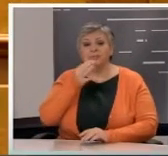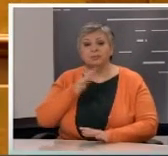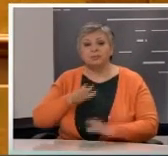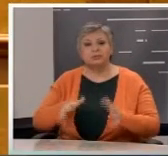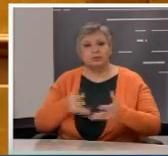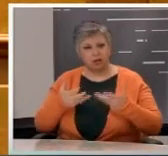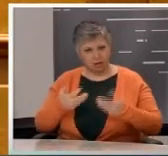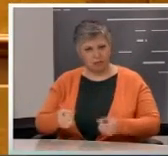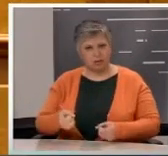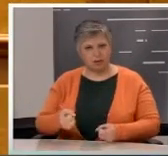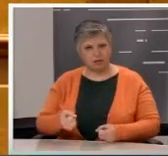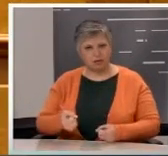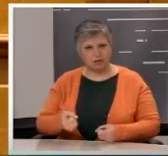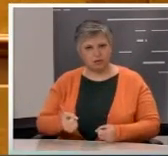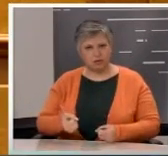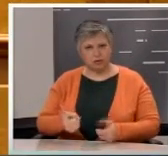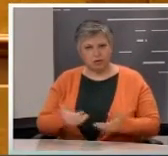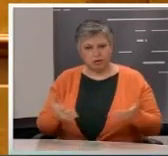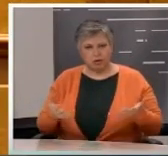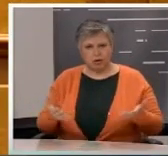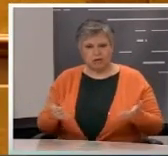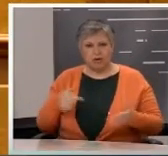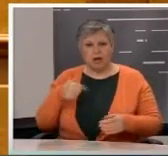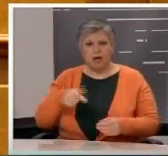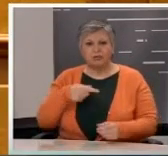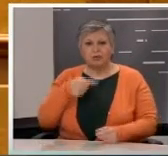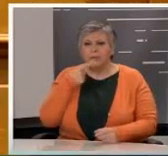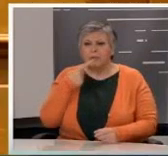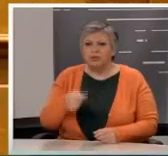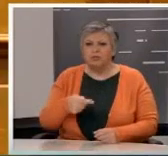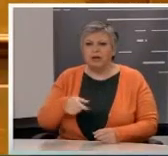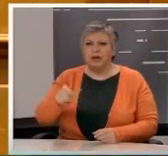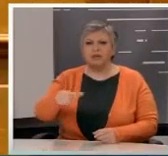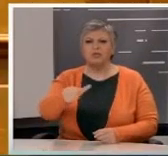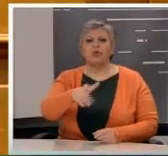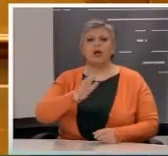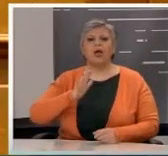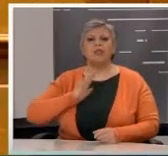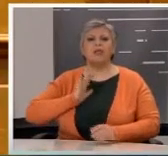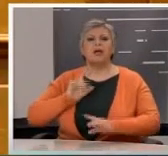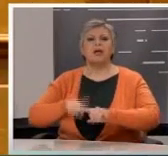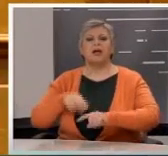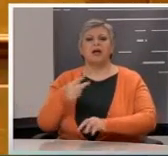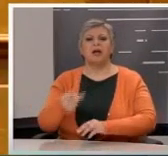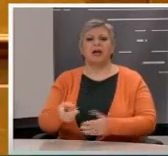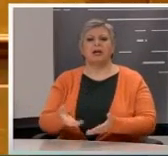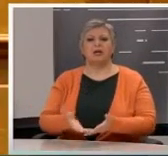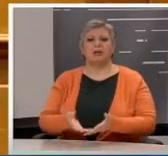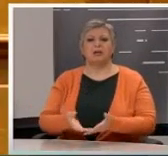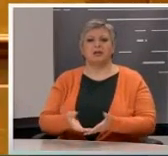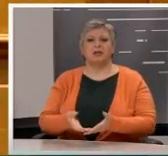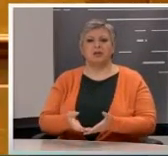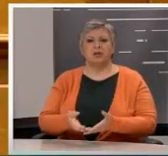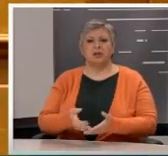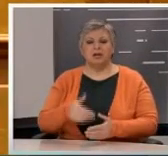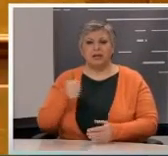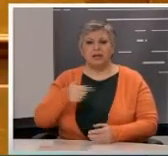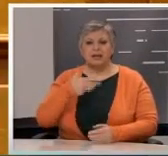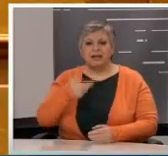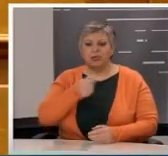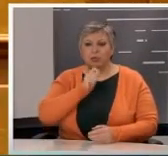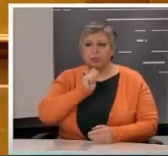Πρόκειται περί, αν δεν είναι προσβολή στην νοημοσύνη του ελληνικού λαού, είναι στην κυριολεξία μία ακραία